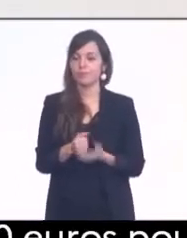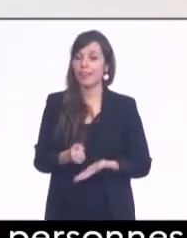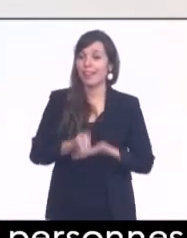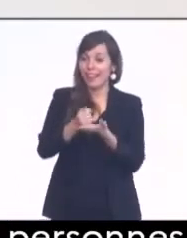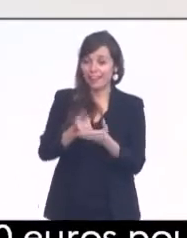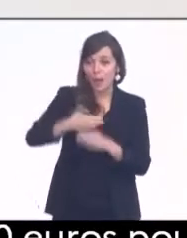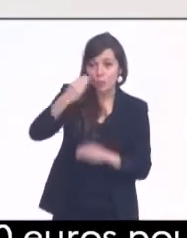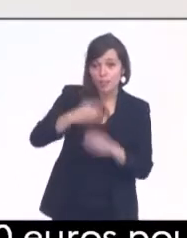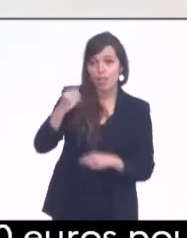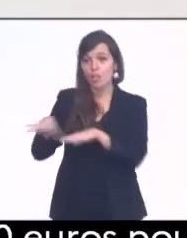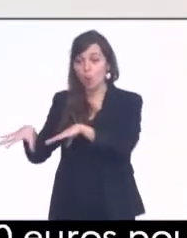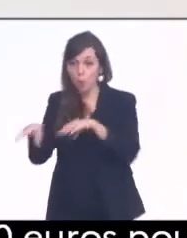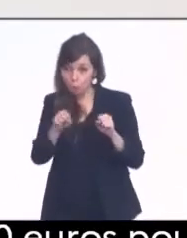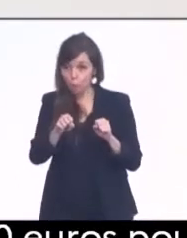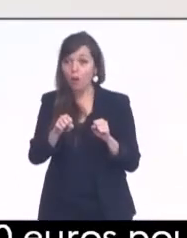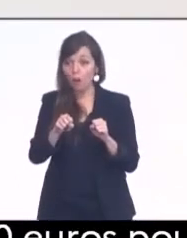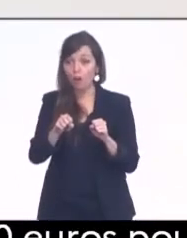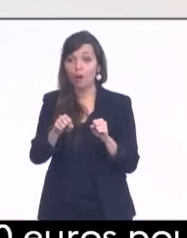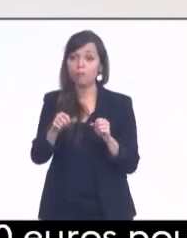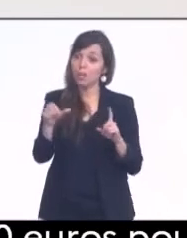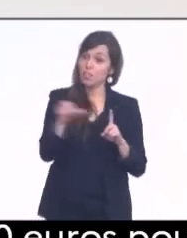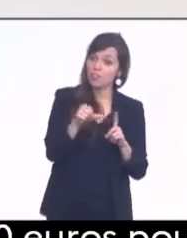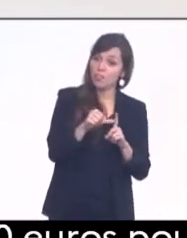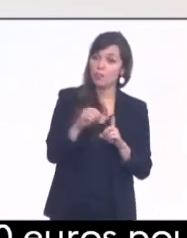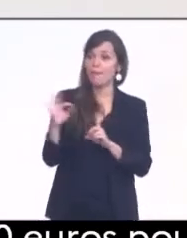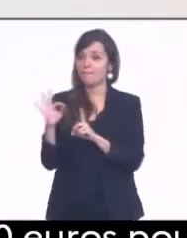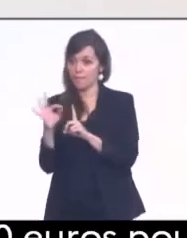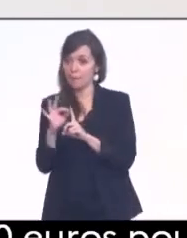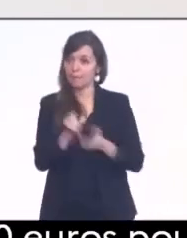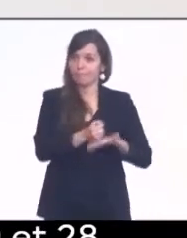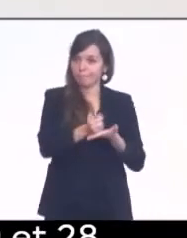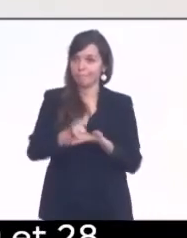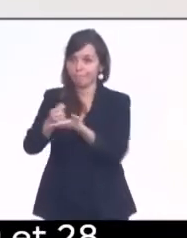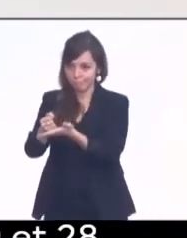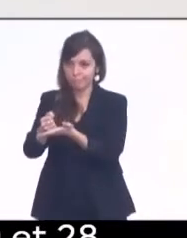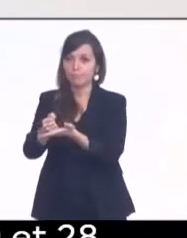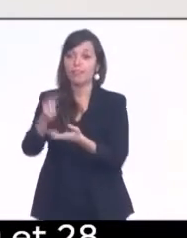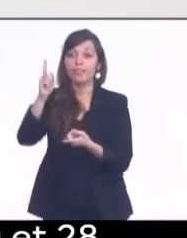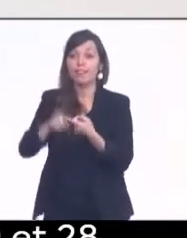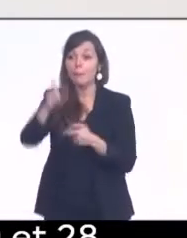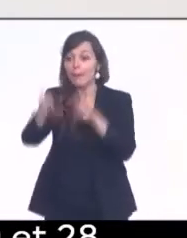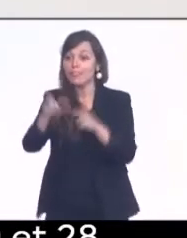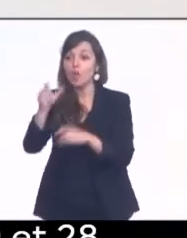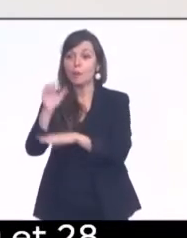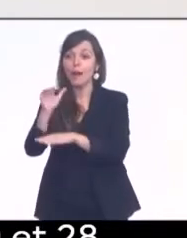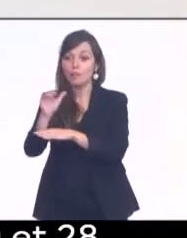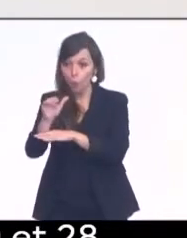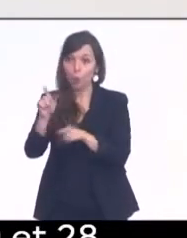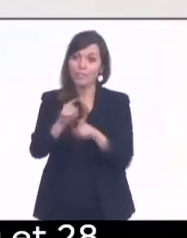l'apprentissage et au recrutement sont proposées par la GFIP et le FIP, autour de 1 500 € pour soutenir l'employeur et l'apprenti.